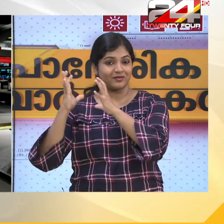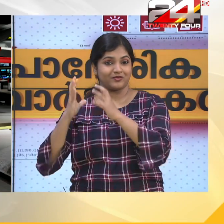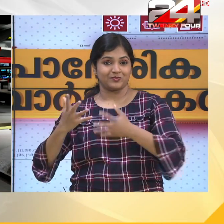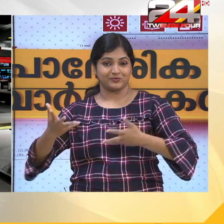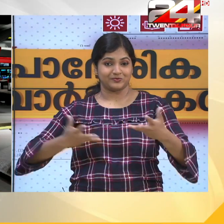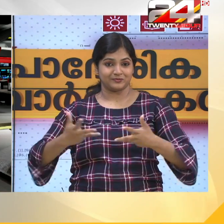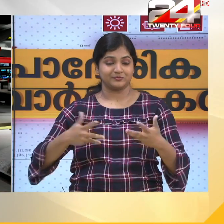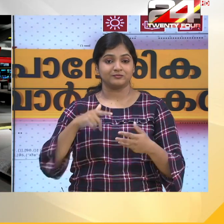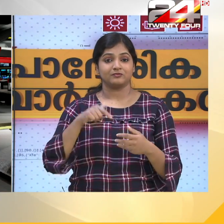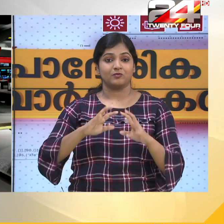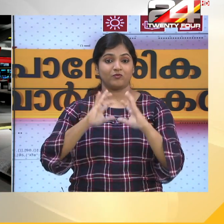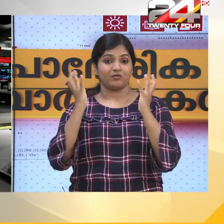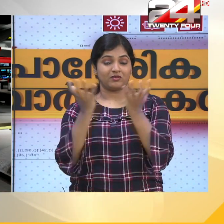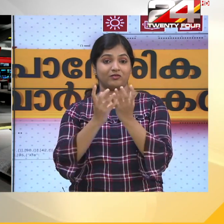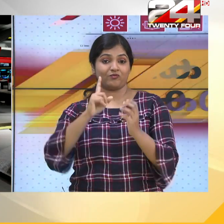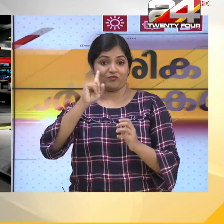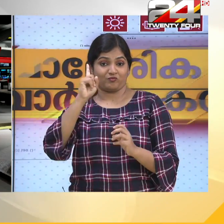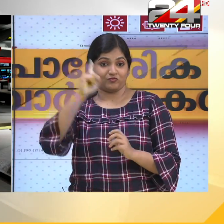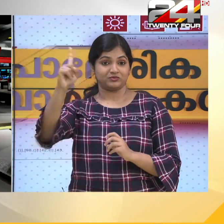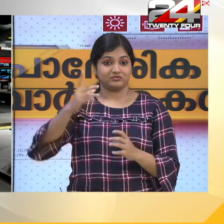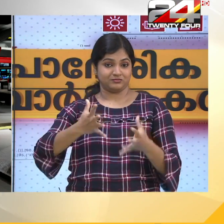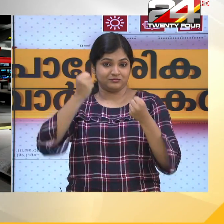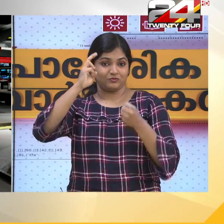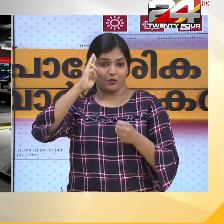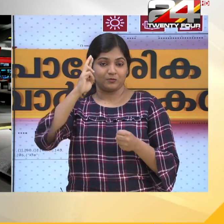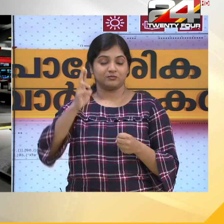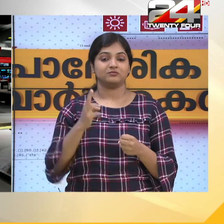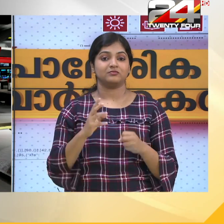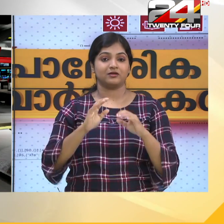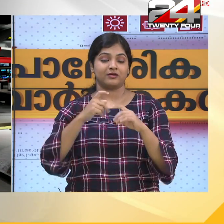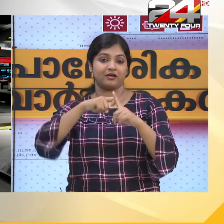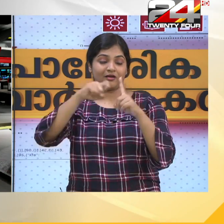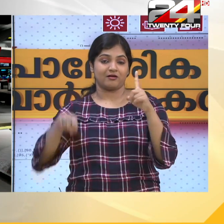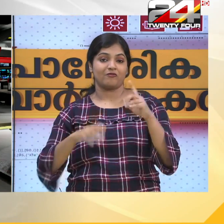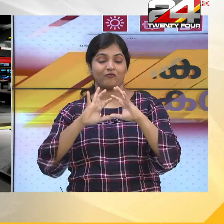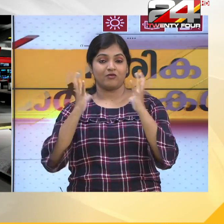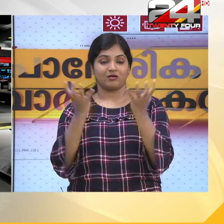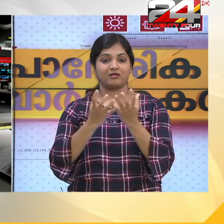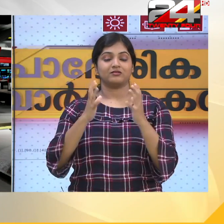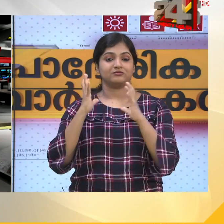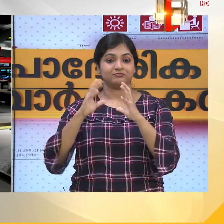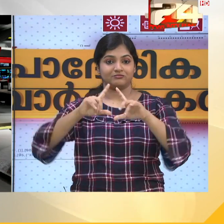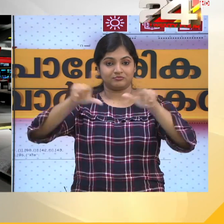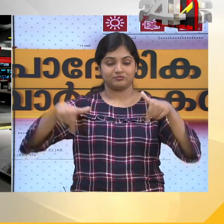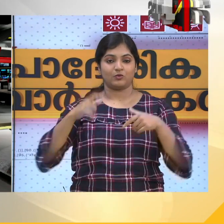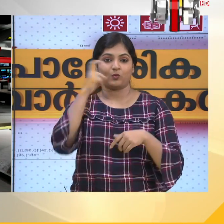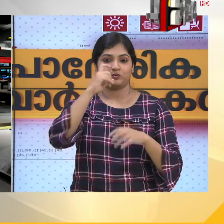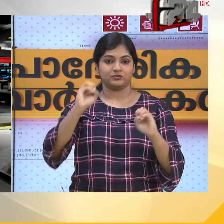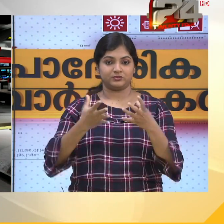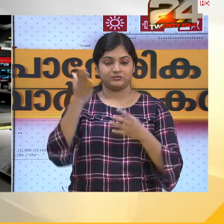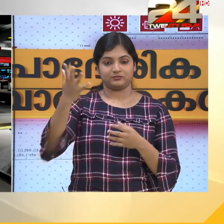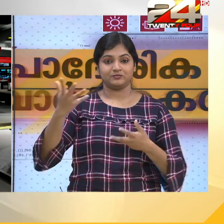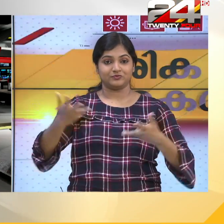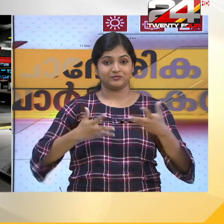നാളികേര വിപണിയിൽ ലോകത്ത് ഒന്നാം സ്ഥാനം ലക്ഷ്യമിട്ട് കേരളത്തിന്റെ ലോക നാളികേര സമ്മേളനം കോഴിക്കോട് തുടങ്ങി. വ്യവസായ വകുപ്പ്